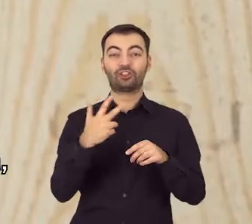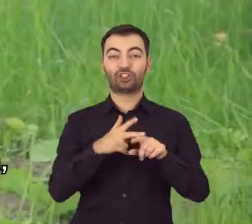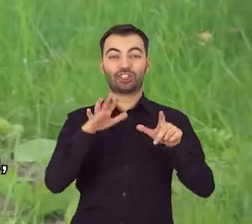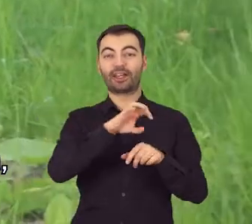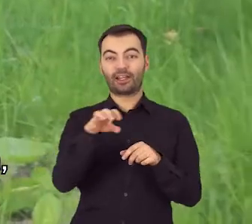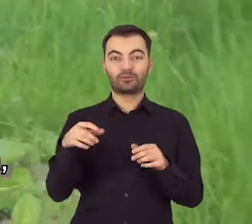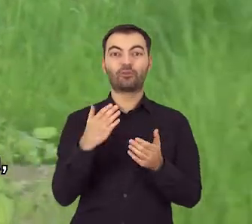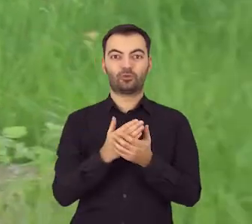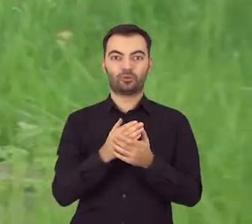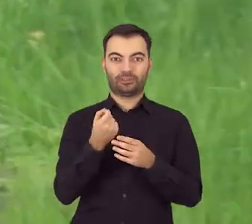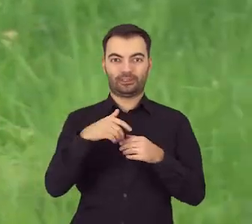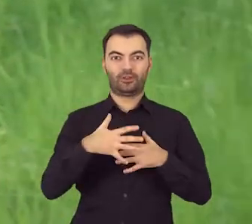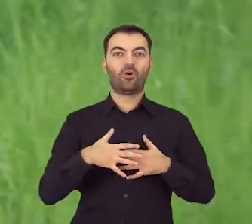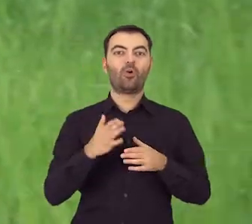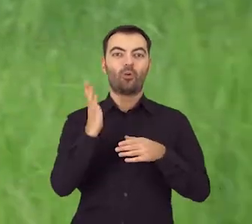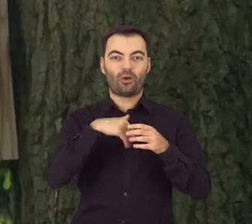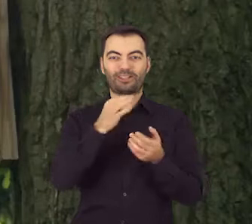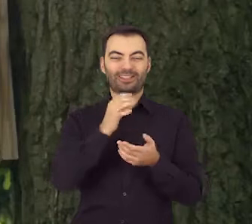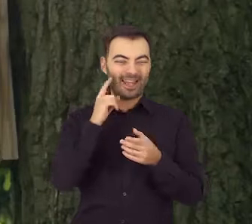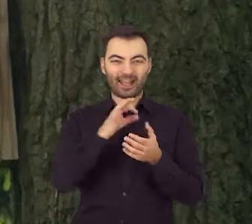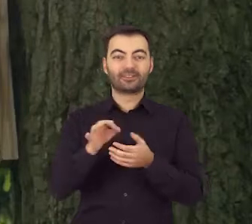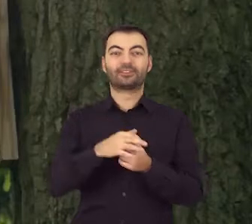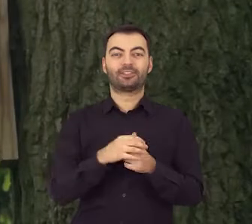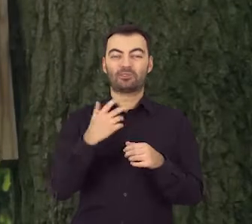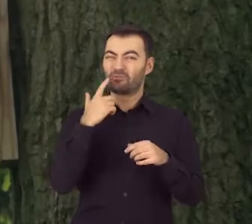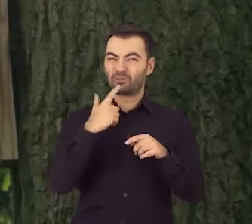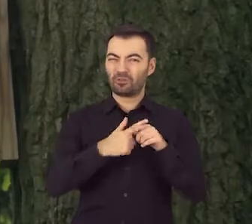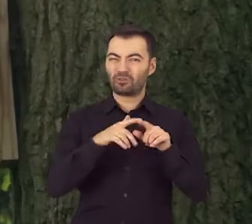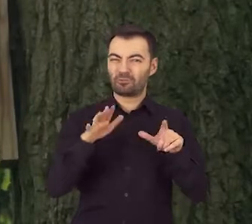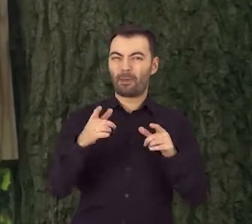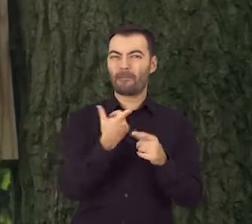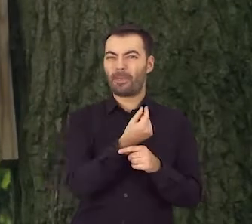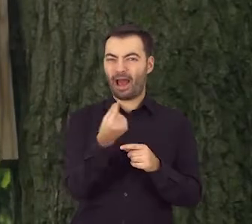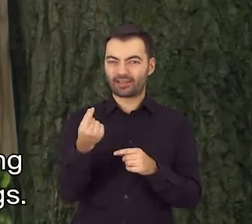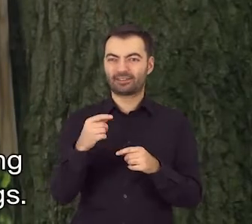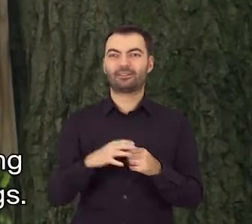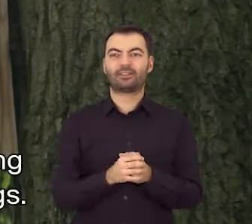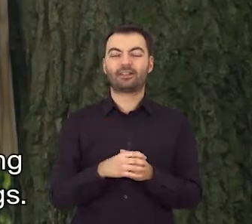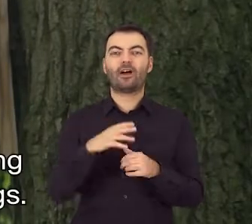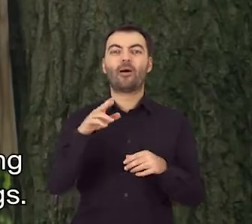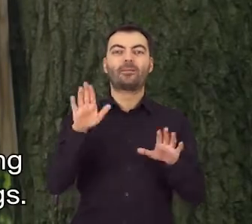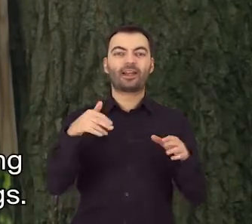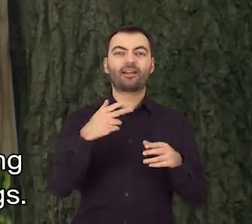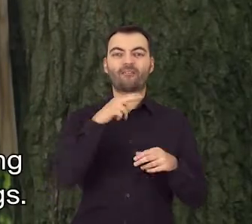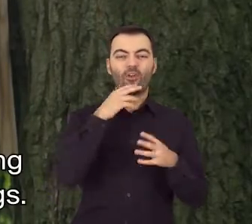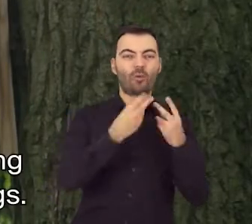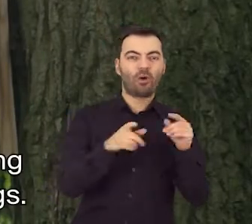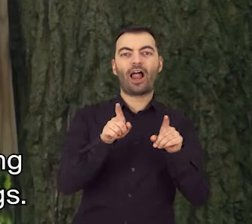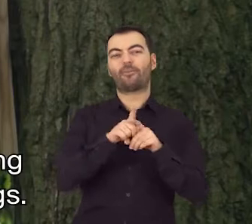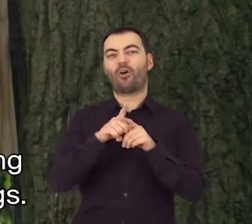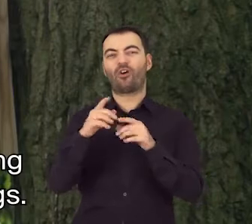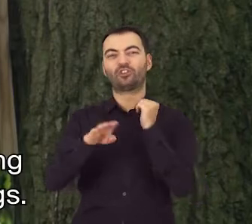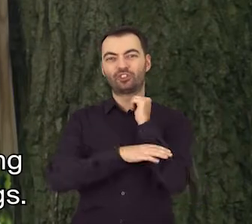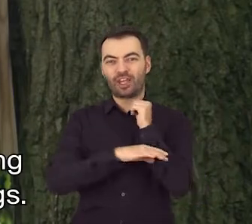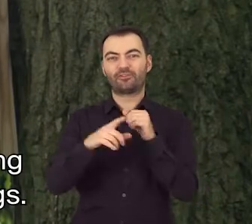37 gatunków podeszło do lęgów. Było to około 260 par lęgowych na terenie ogrodów, zarówno ptaków wodno-błotnych, jak i tych gniazdujących